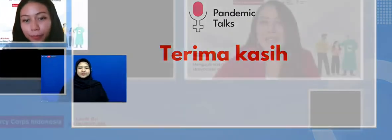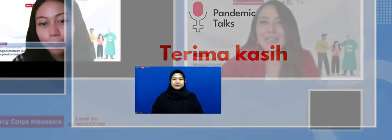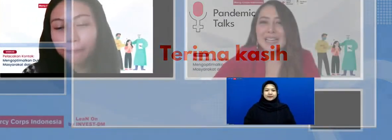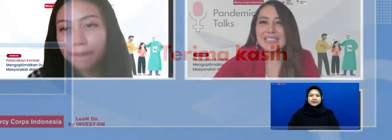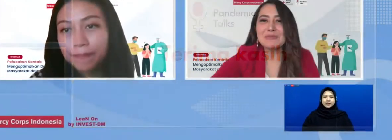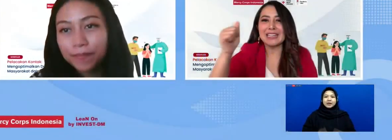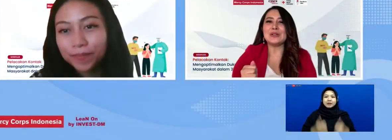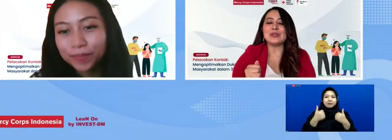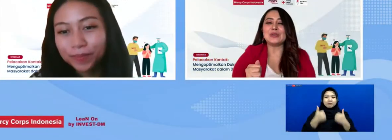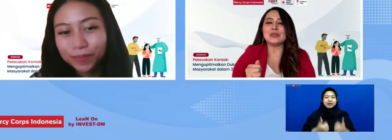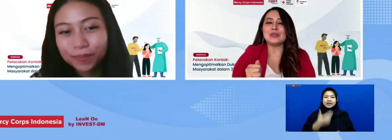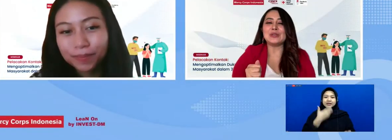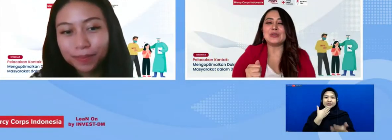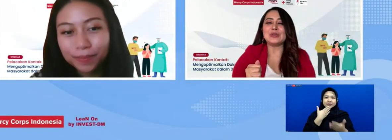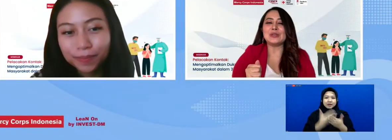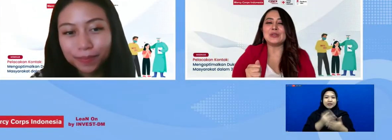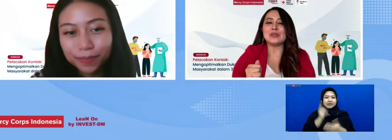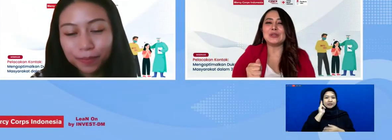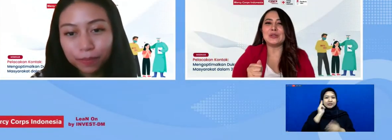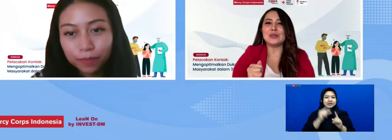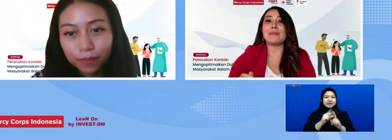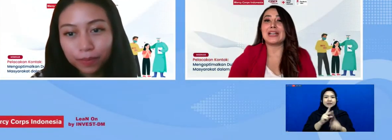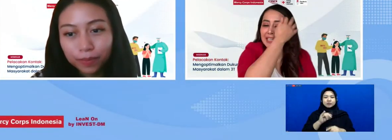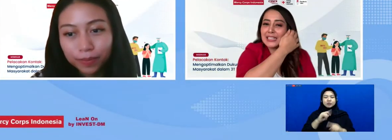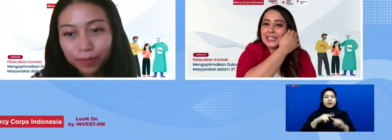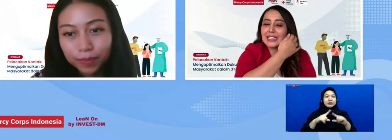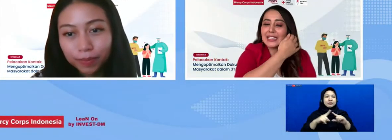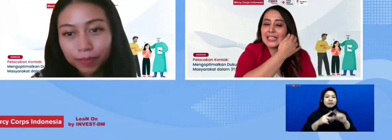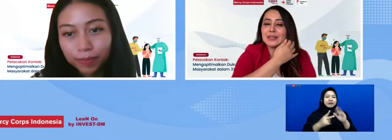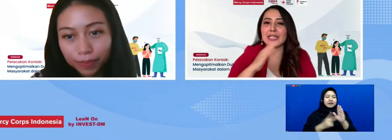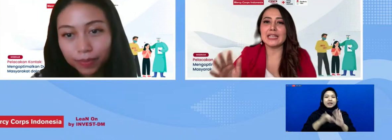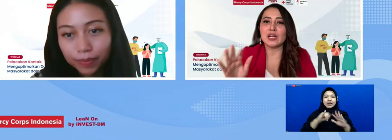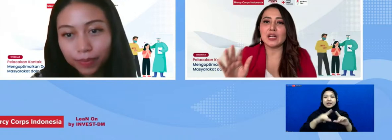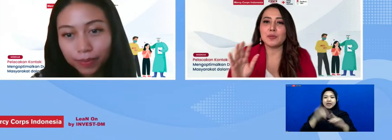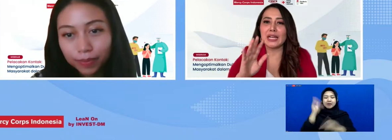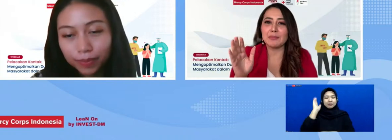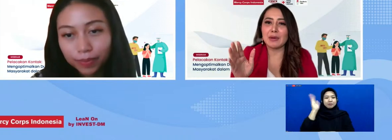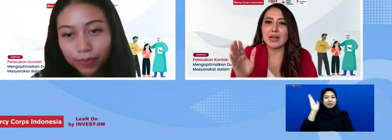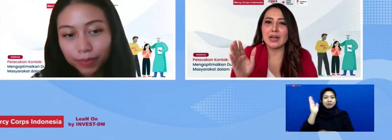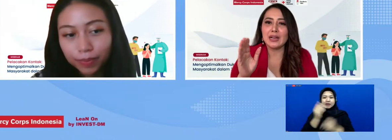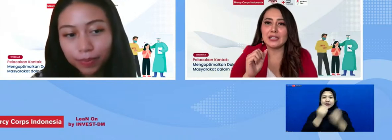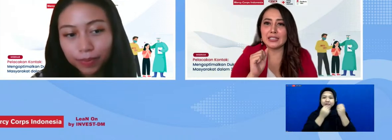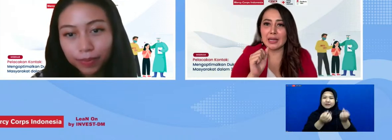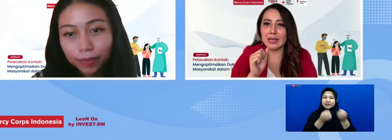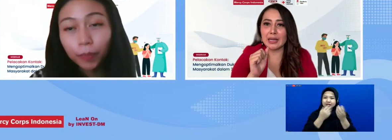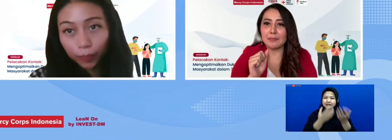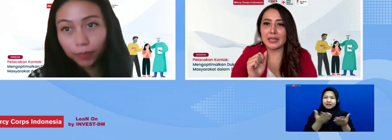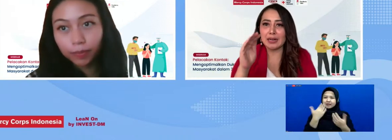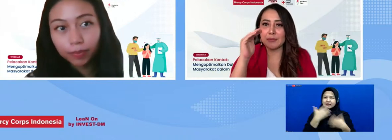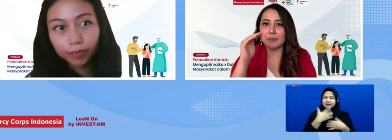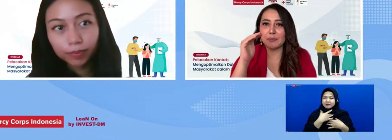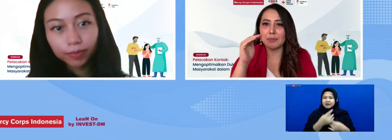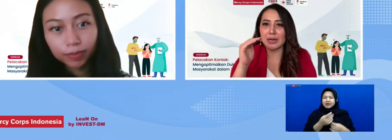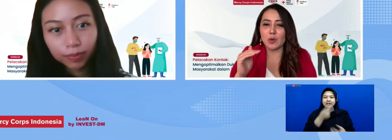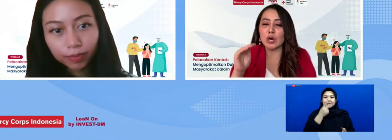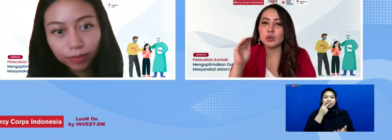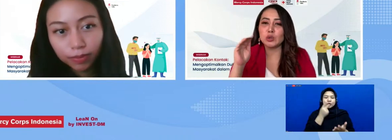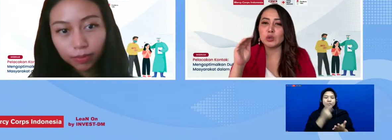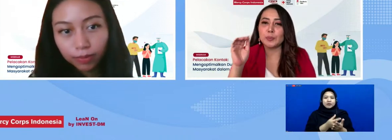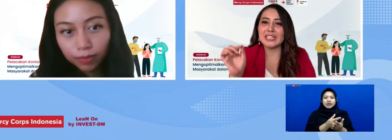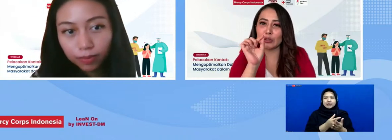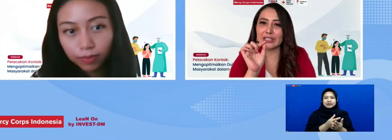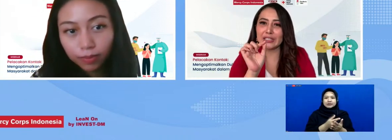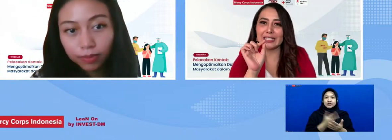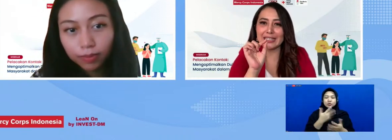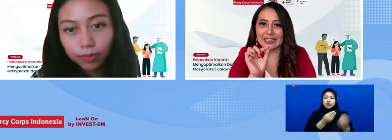Baik. Terima kasih Ibu Pritania untuk pemaparan dan juga penjelasannya. Nah, tadi menarik sekali rekomendasi yang memang